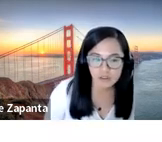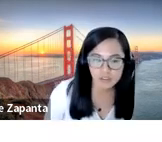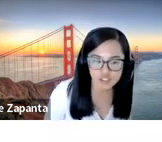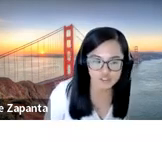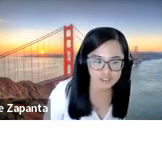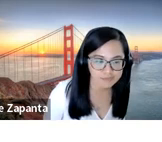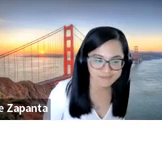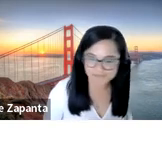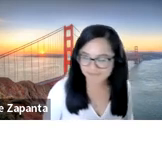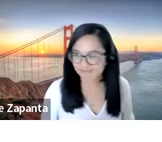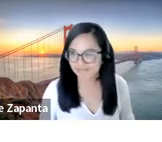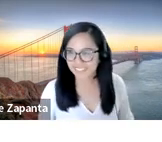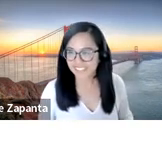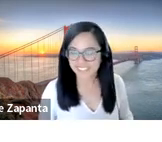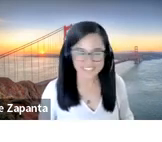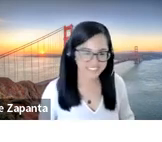Community college district.